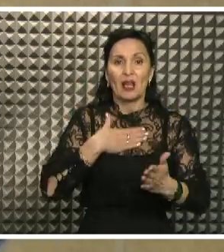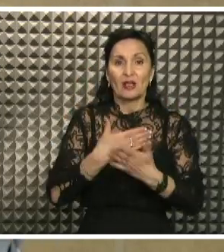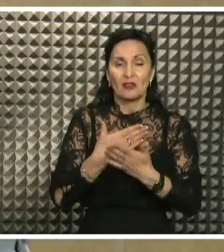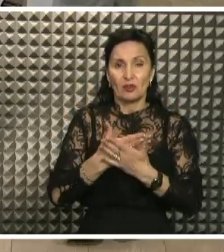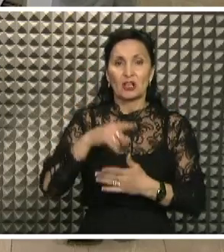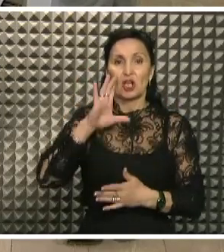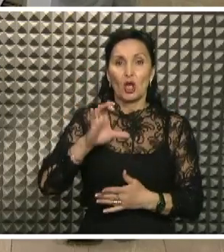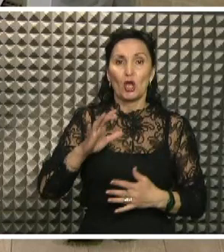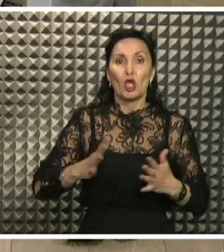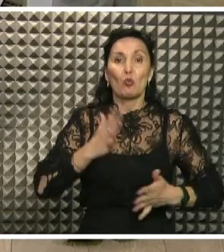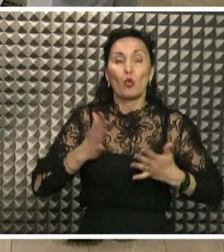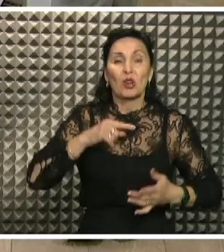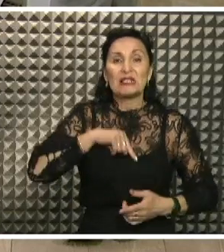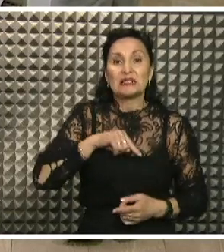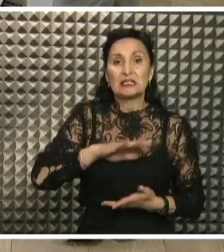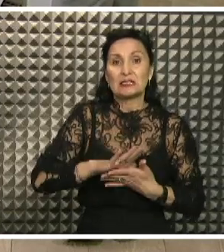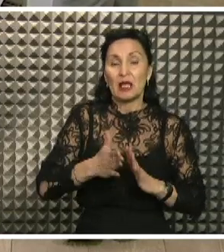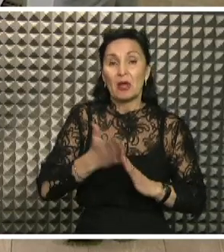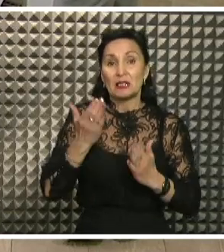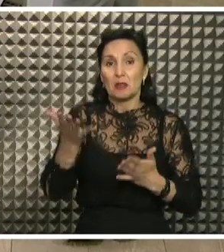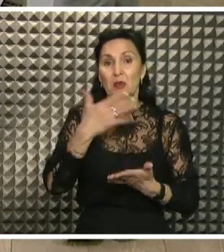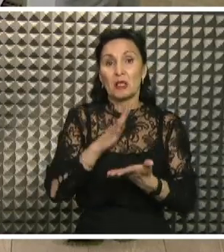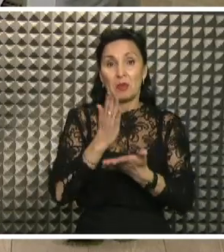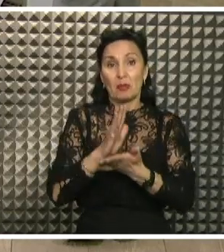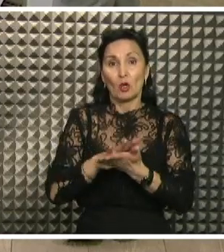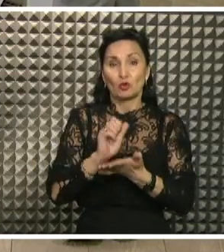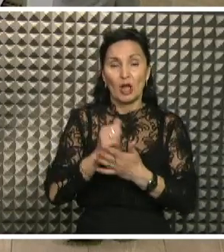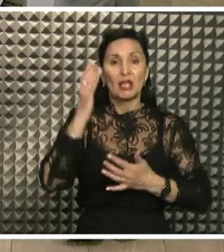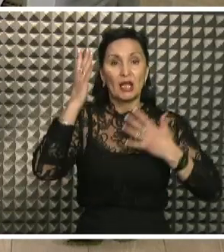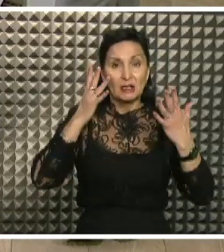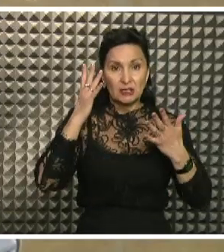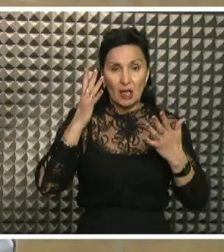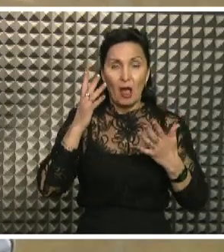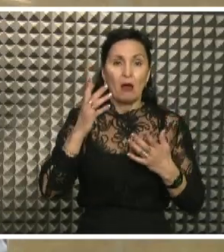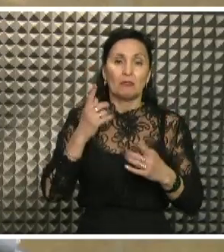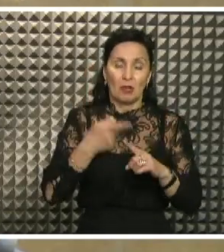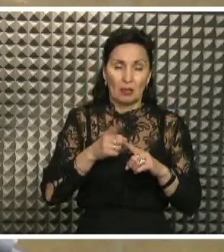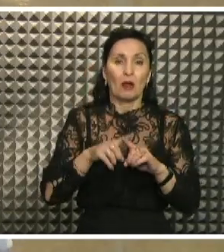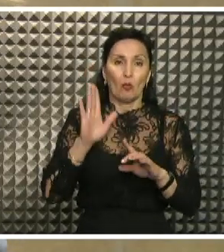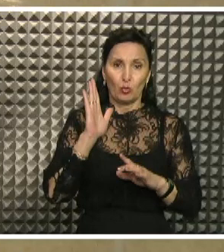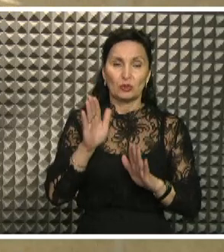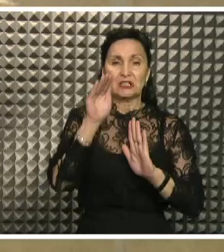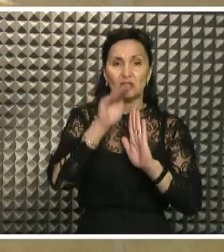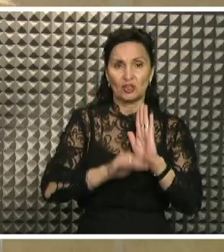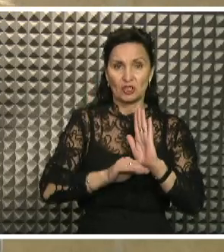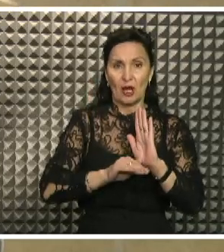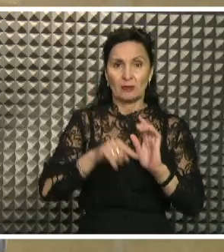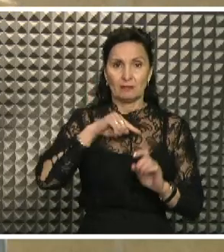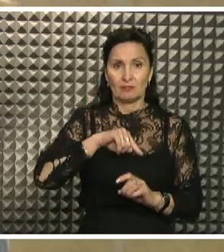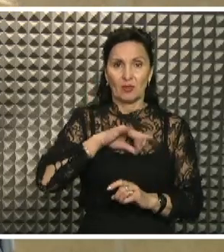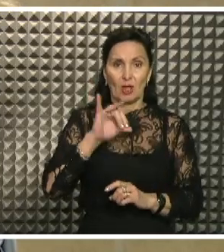иммунной системы. Так вот, если мы имеем нарушение сна, имеем его депривенцию, это неизбежно будет снижать его